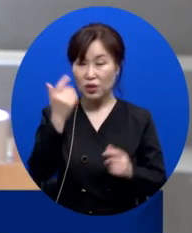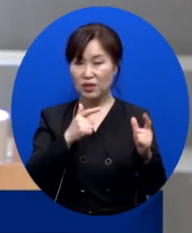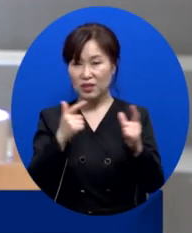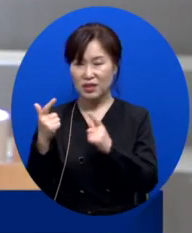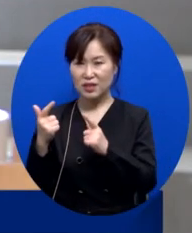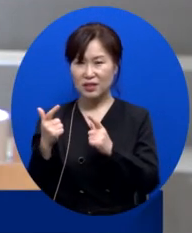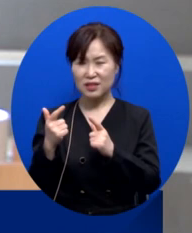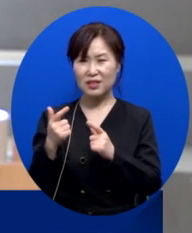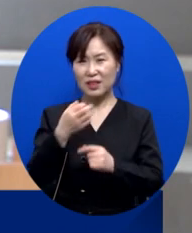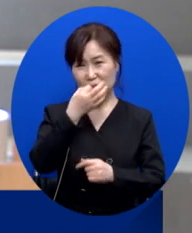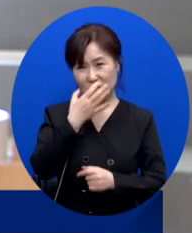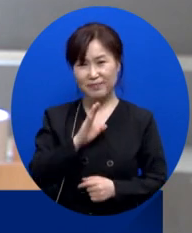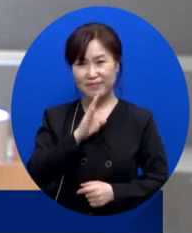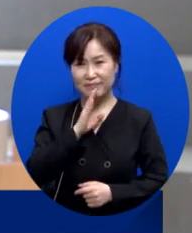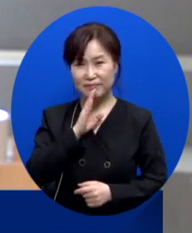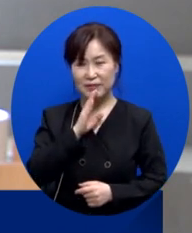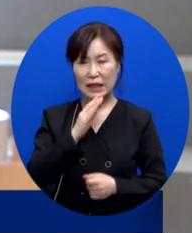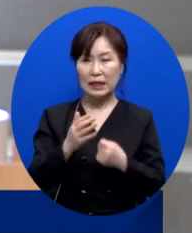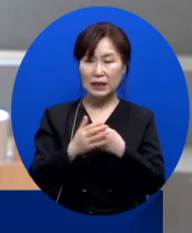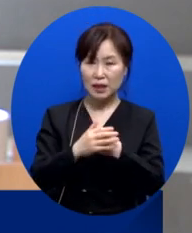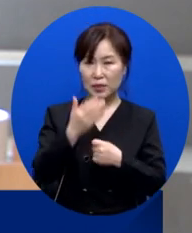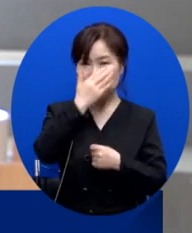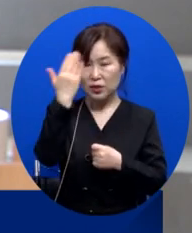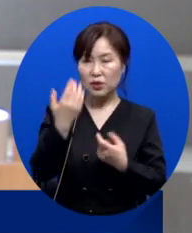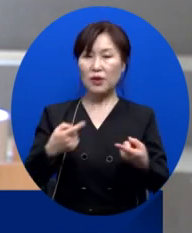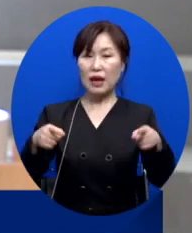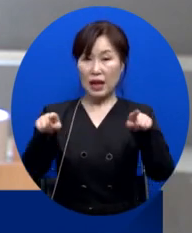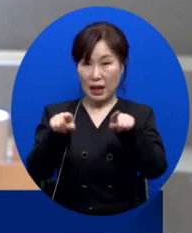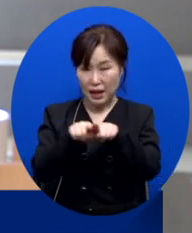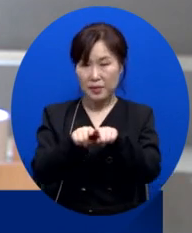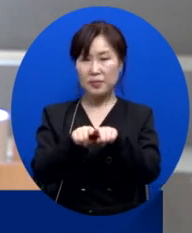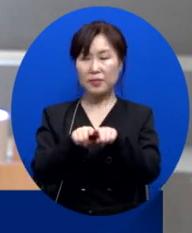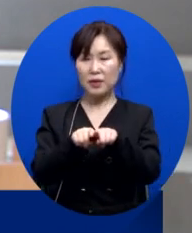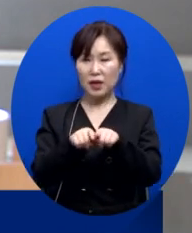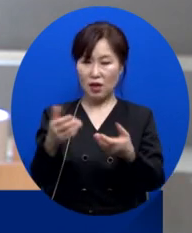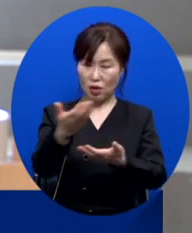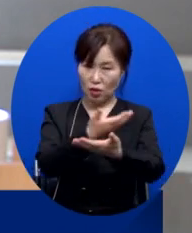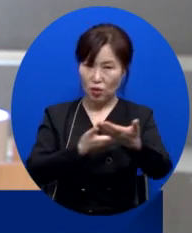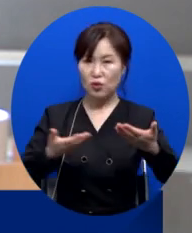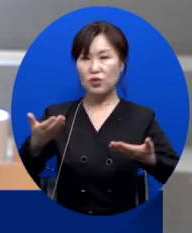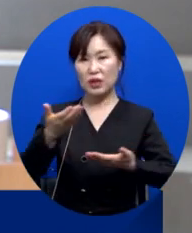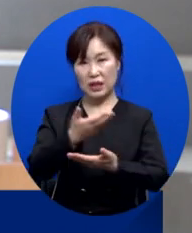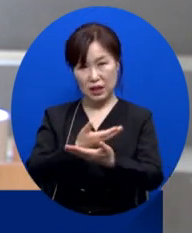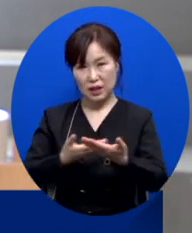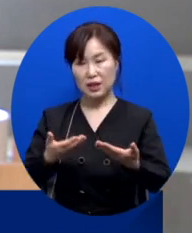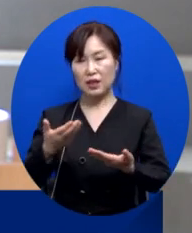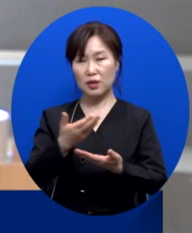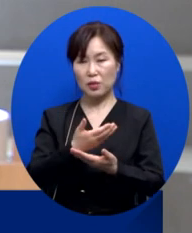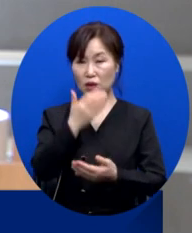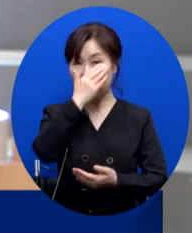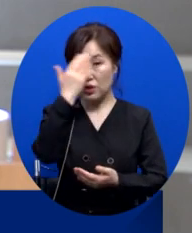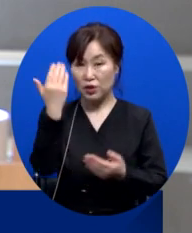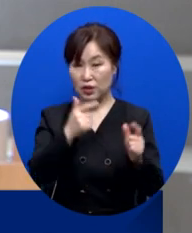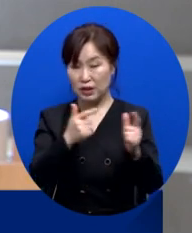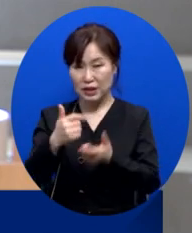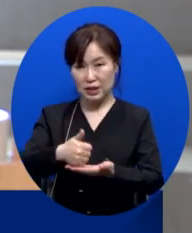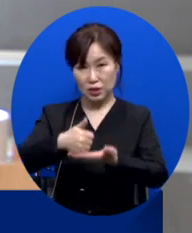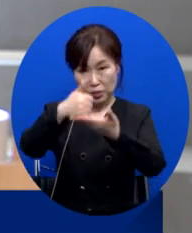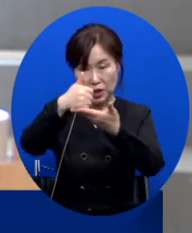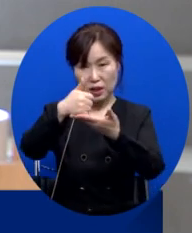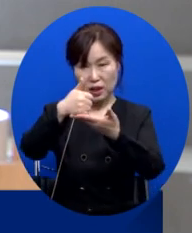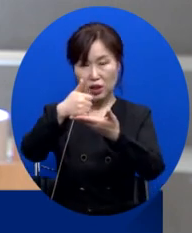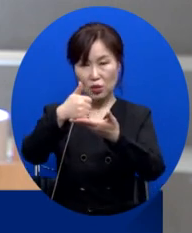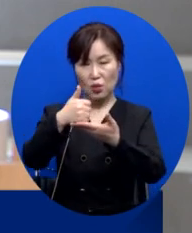어려운데 어청도 연 들과 함께 어울리면서 어떠 청년들을 세워주고 또